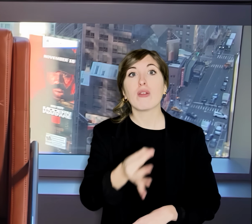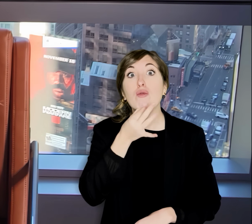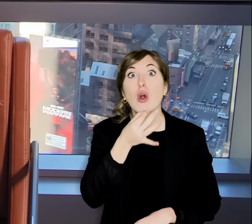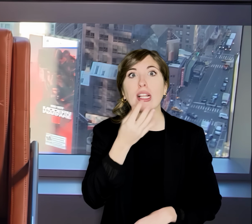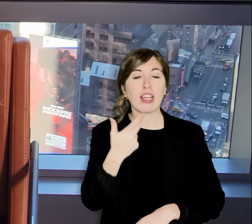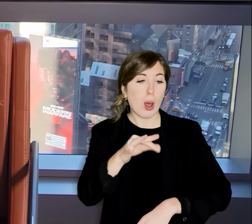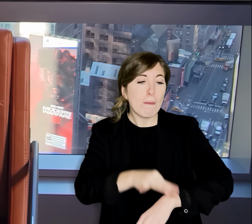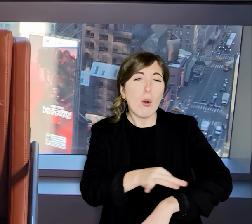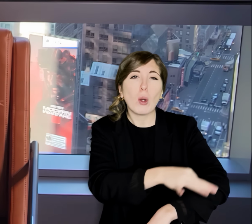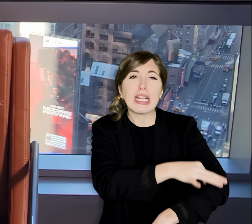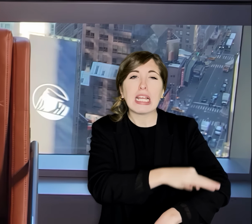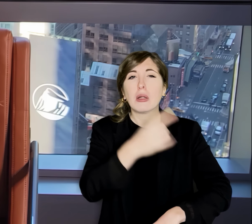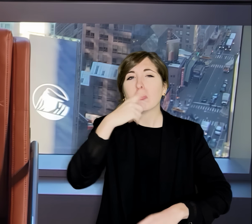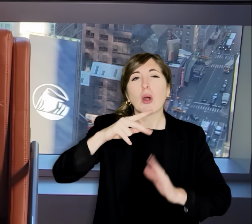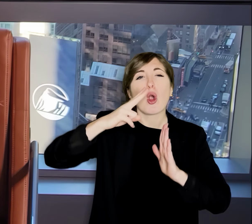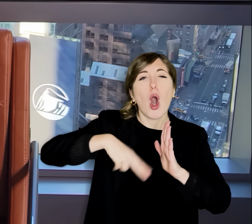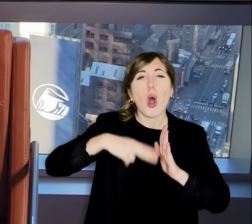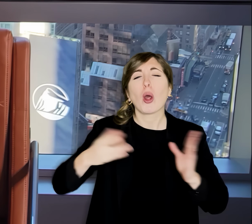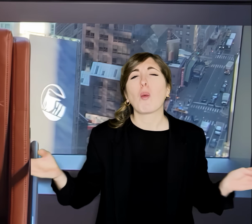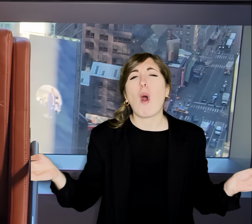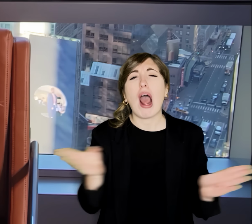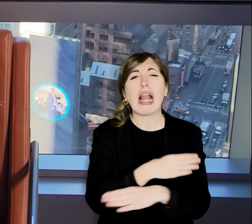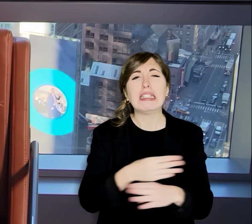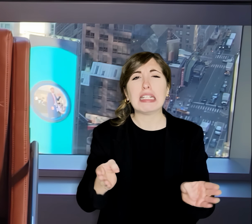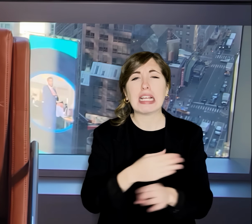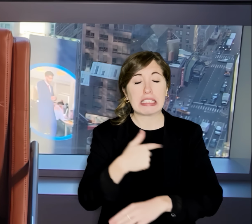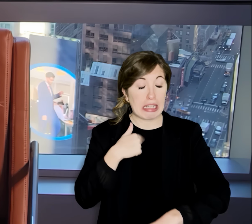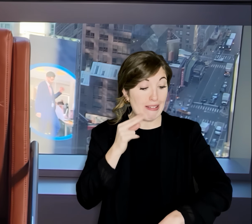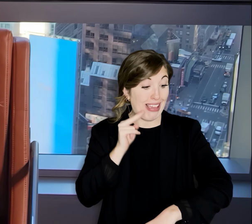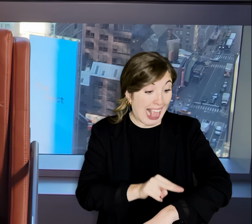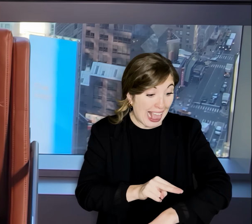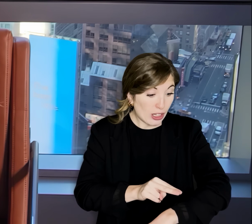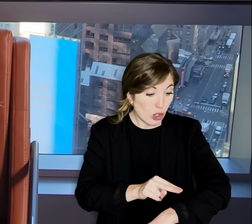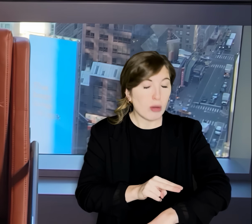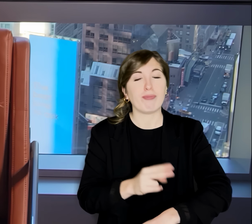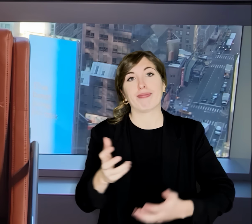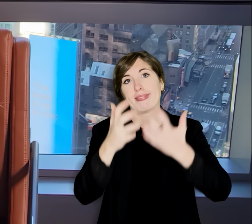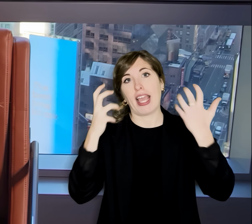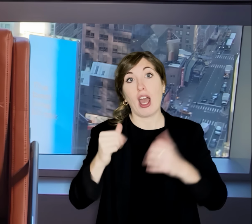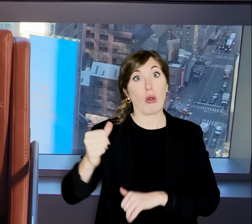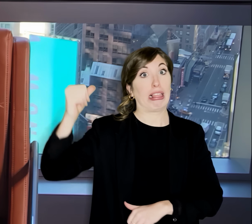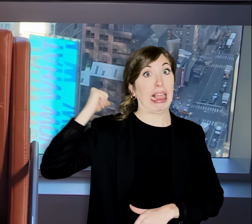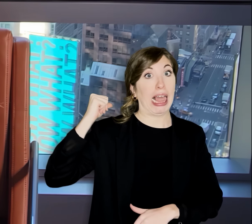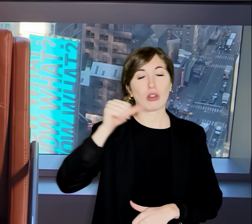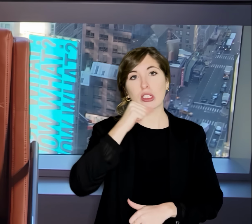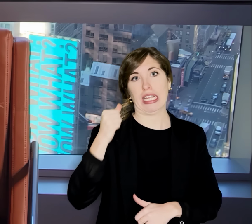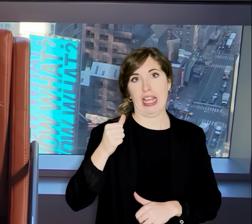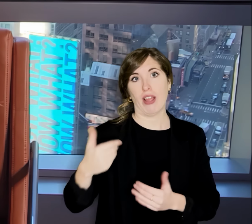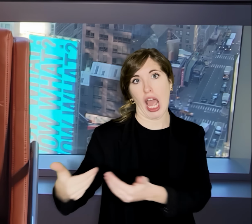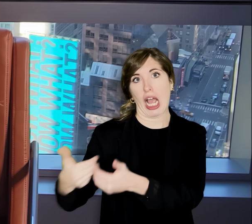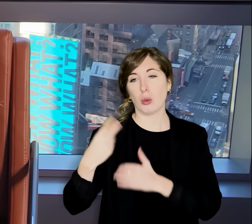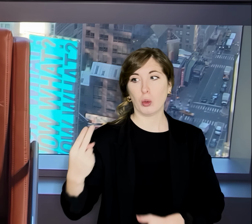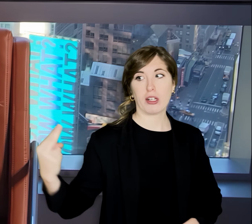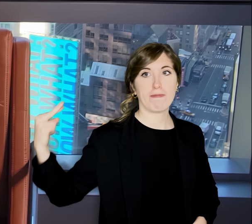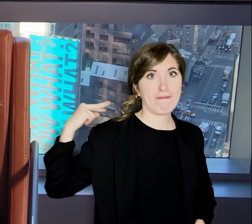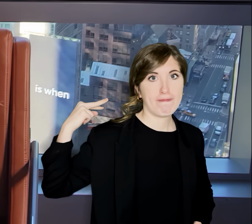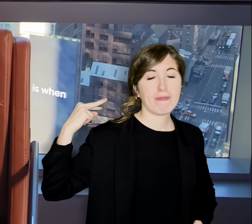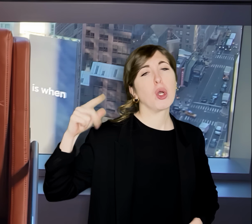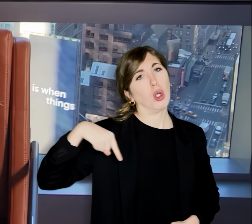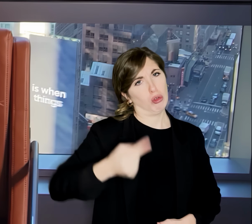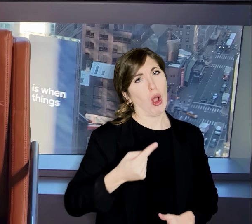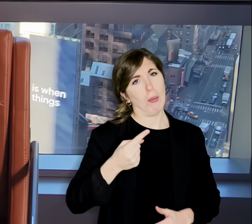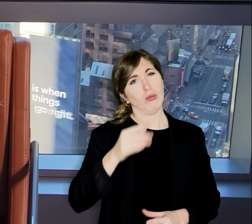Qualsiasi colore che uno ovviamente vede chiaro se su d'Orso si deve fare aiutare e dopo entriamo